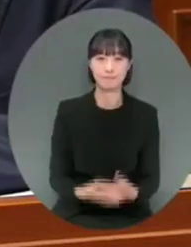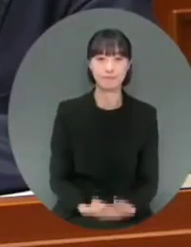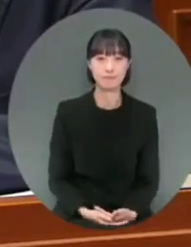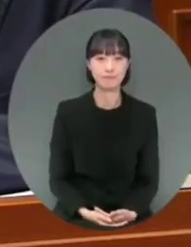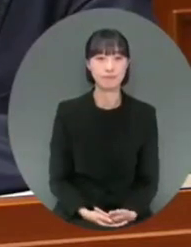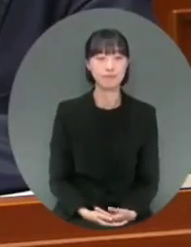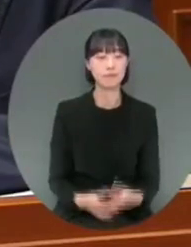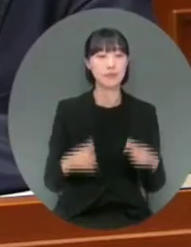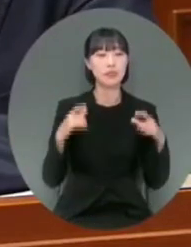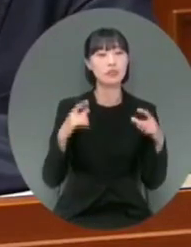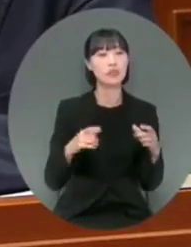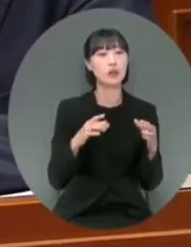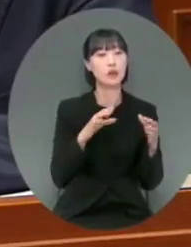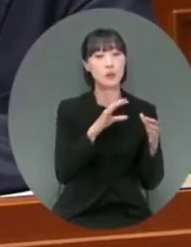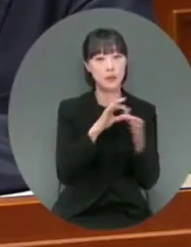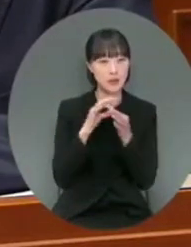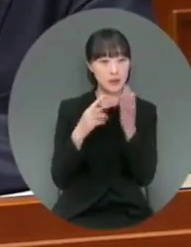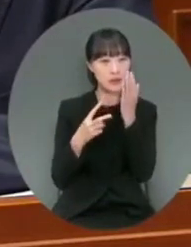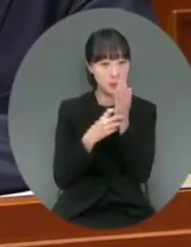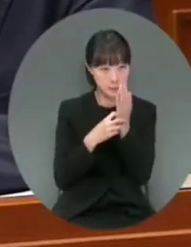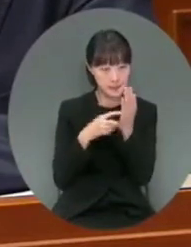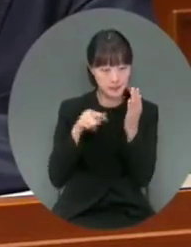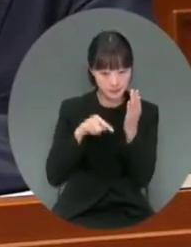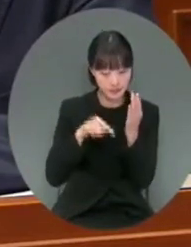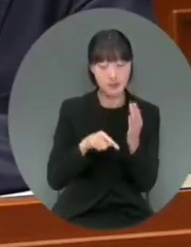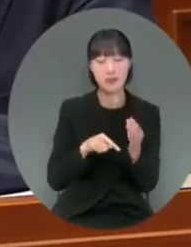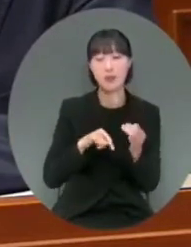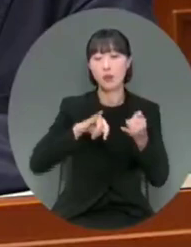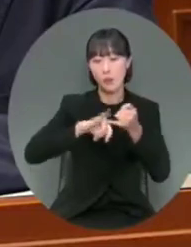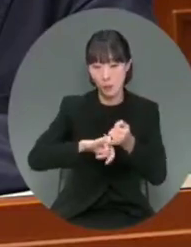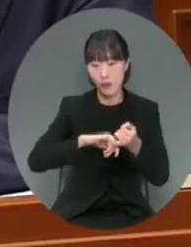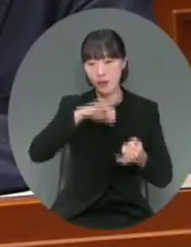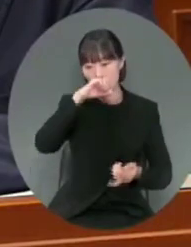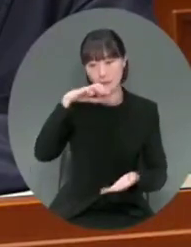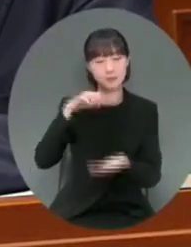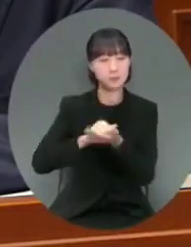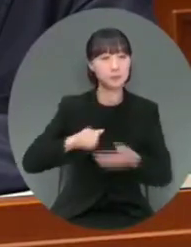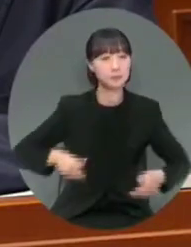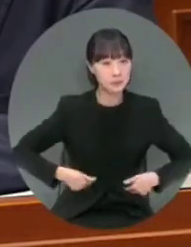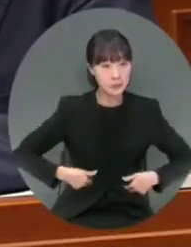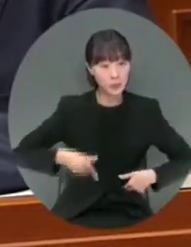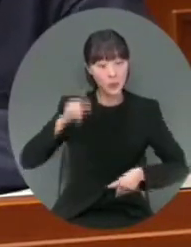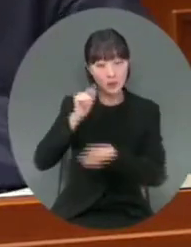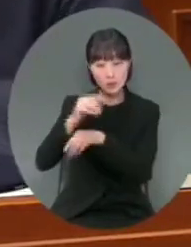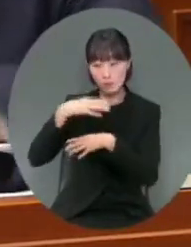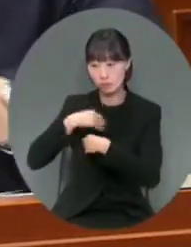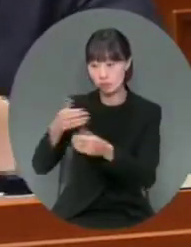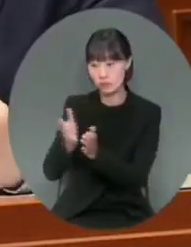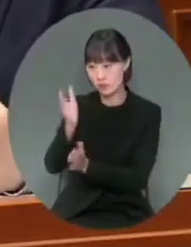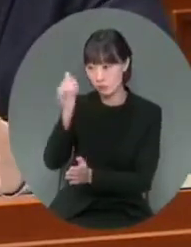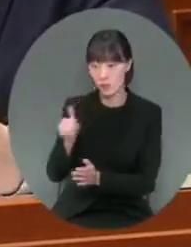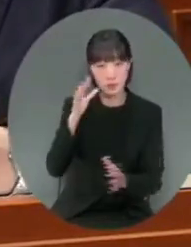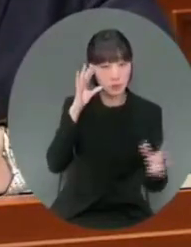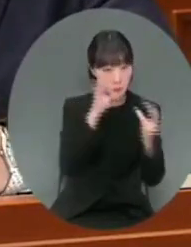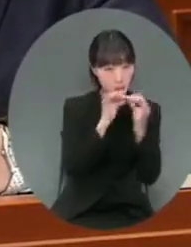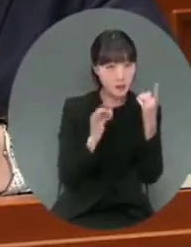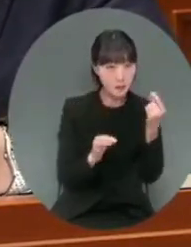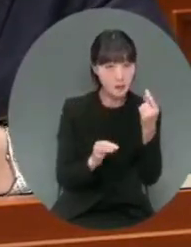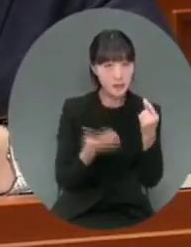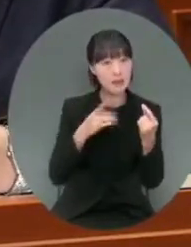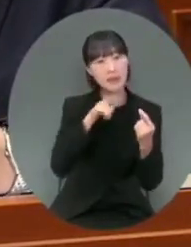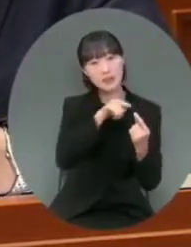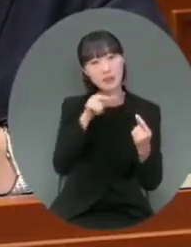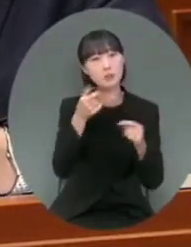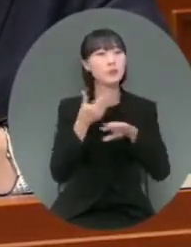그렇다면은 지역화폐 예산을 살려야 된다라고 지금 행안부 장관께서는 동의하시는 거죠? 그것은 조금 다른